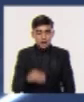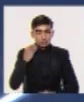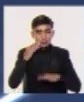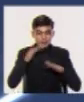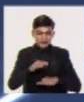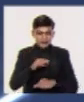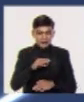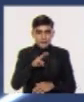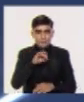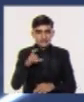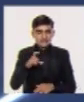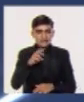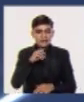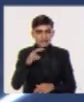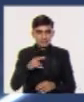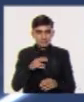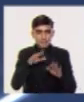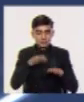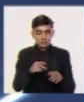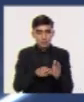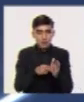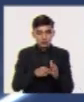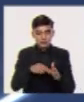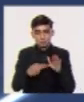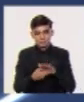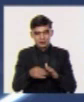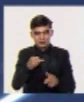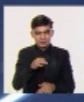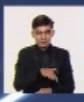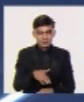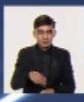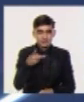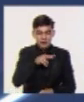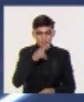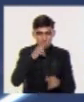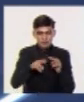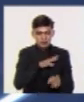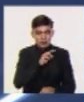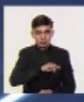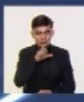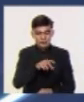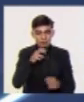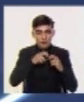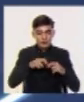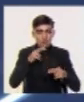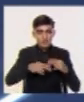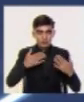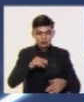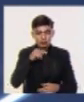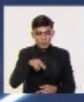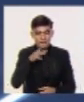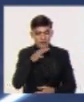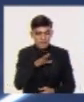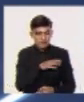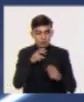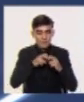Ақтөбеде мыскен орнында пойыздың астына түсіп, екі аяғынан бірдей айырылған жұмысшыға қатысты тексеру аяқталды. Төтенше жағдайға байланысты